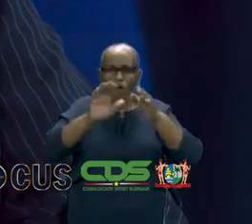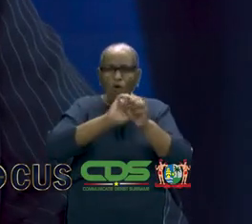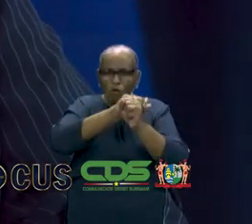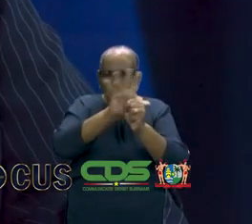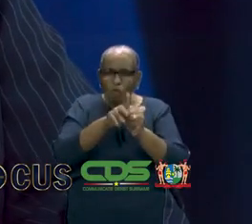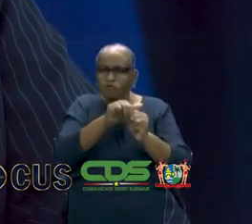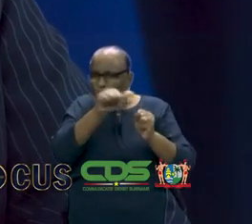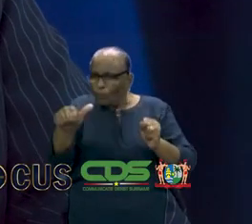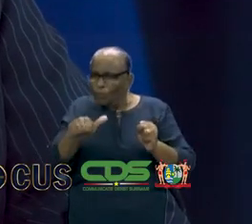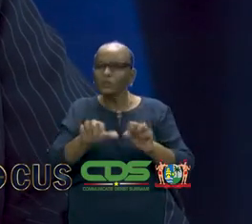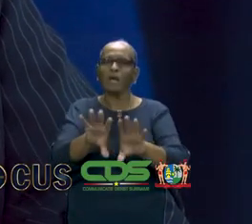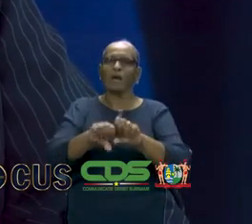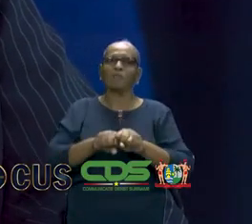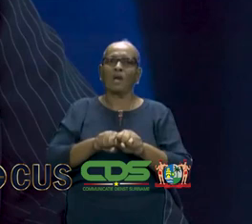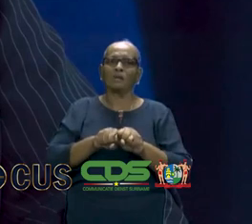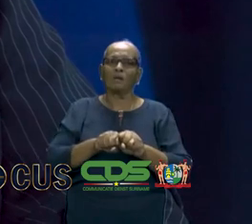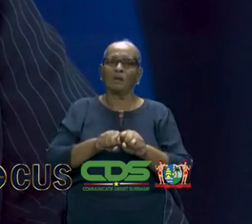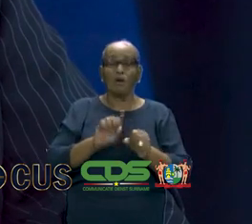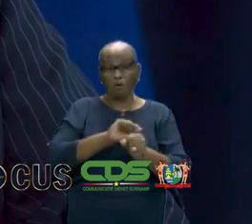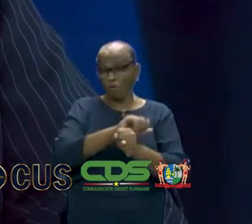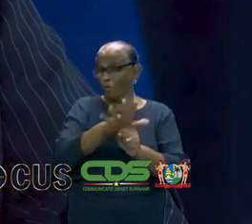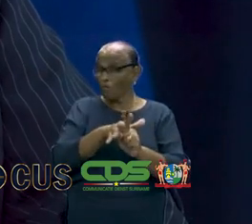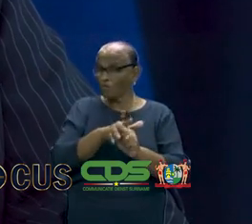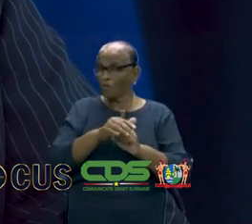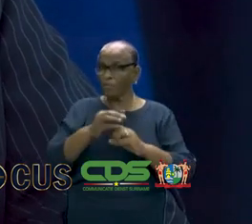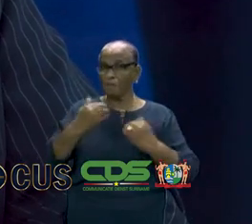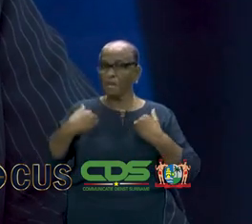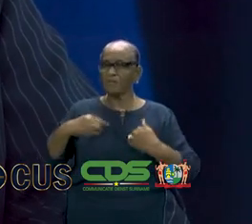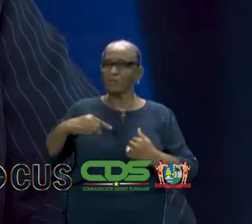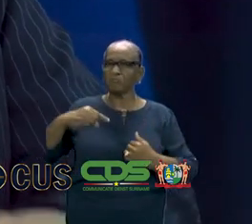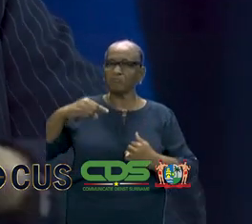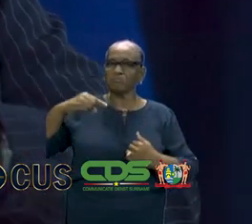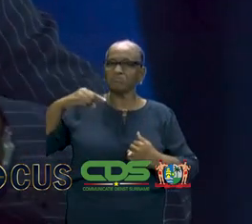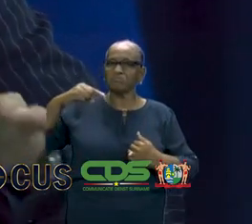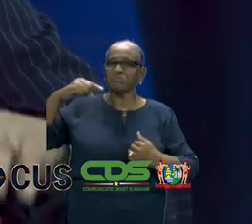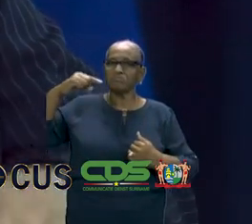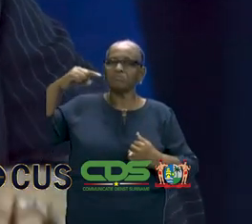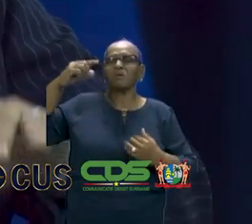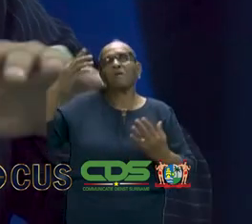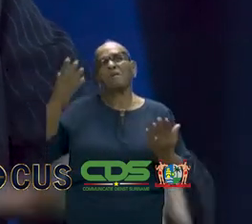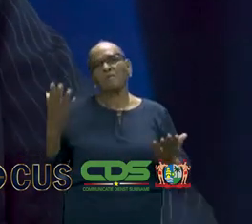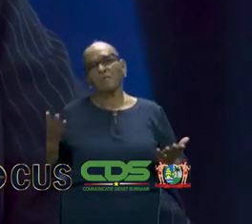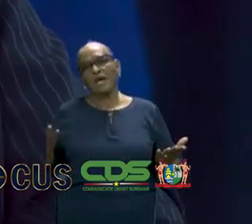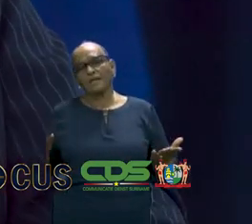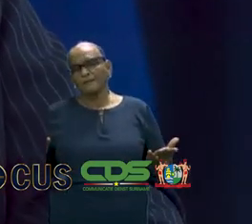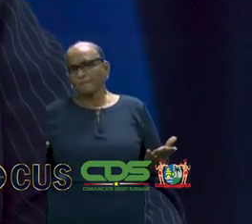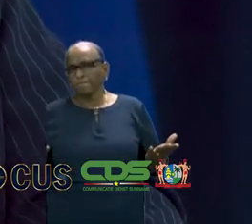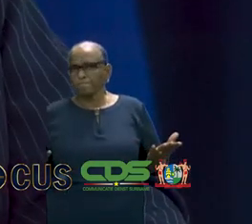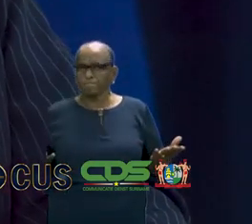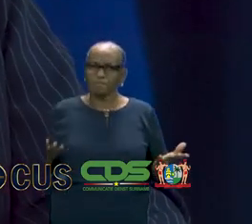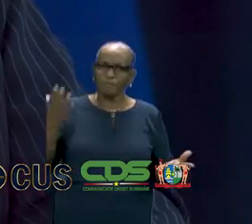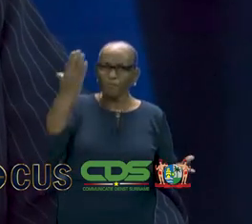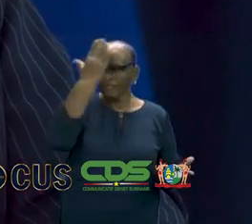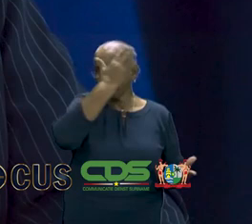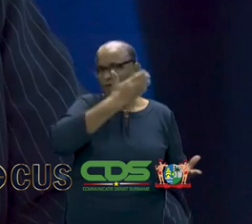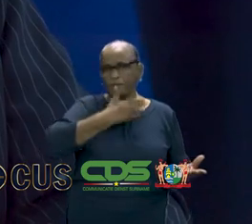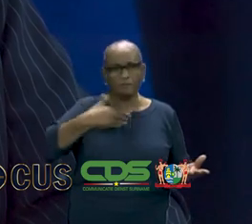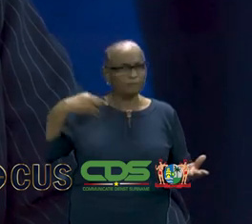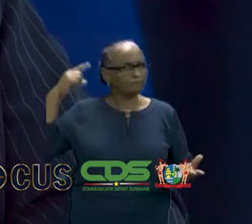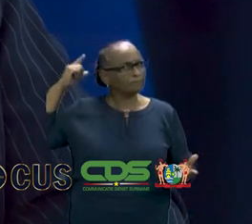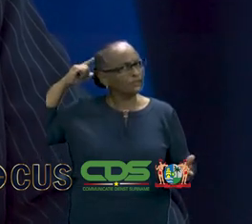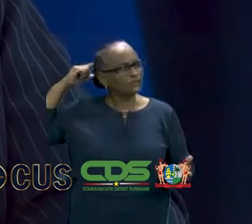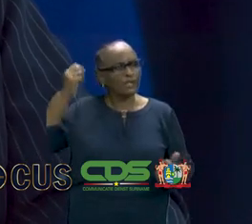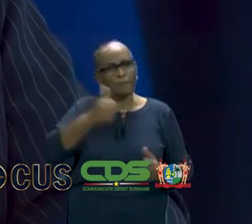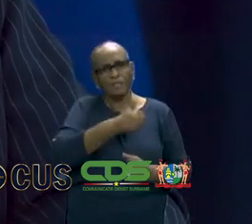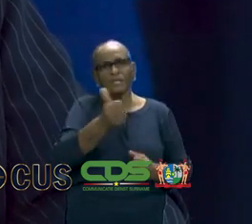zeer ernstig. Het aantal besmettingen neemt toe. Maar nogmaals, ook die organisatie, ook die Surinamers wil ik allemaal